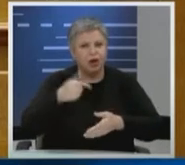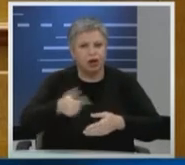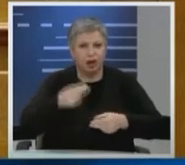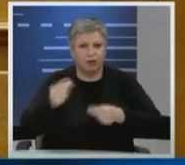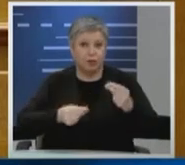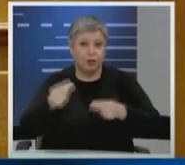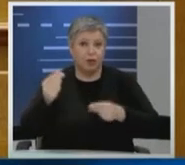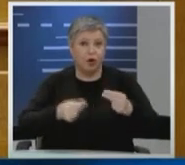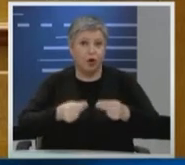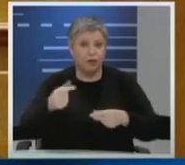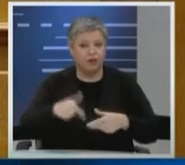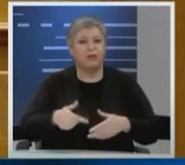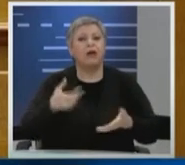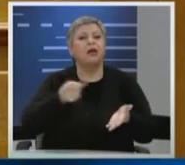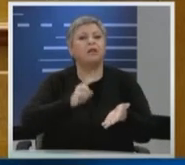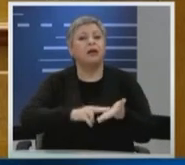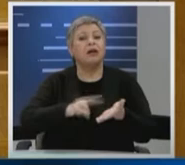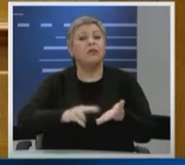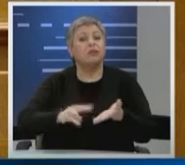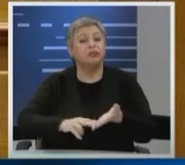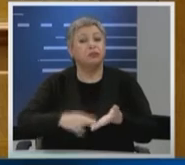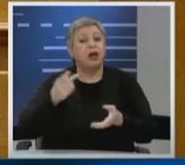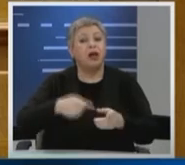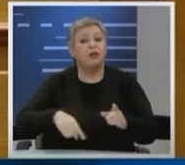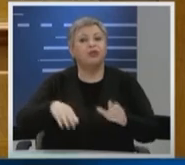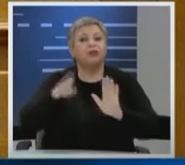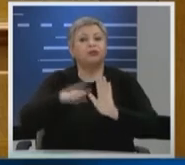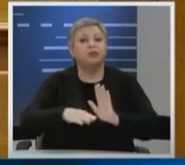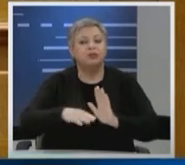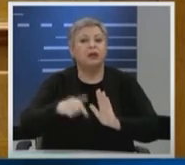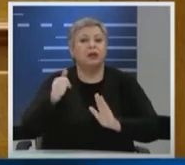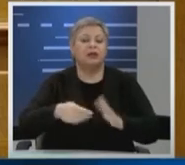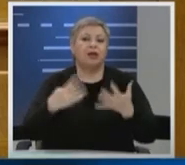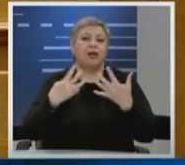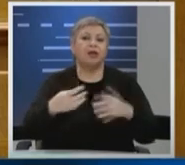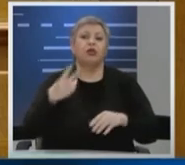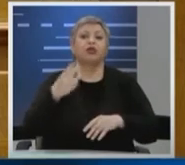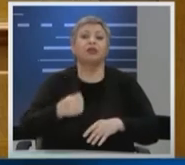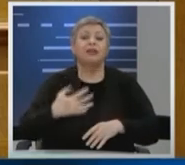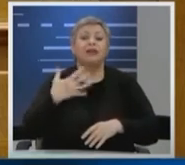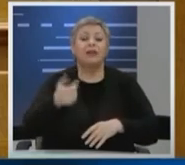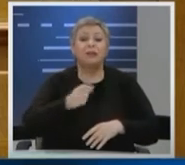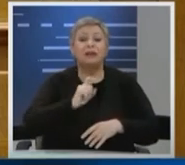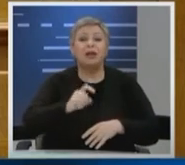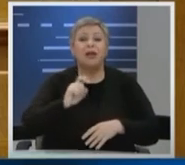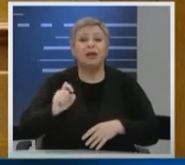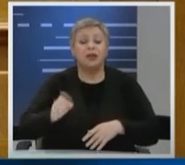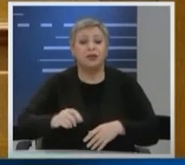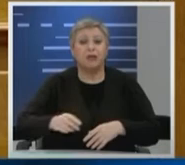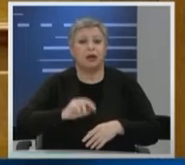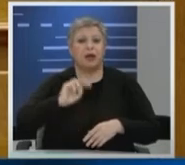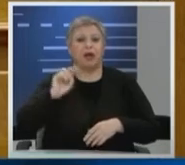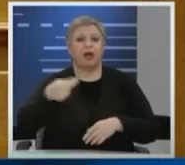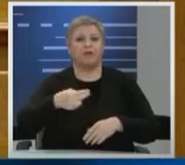κρατικής χρηματοδότησης ασφαλιστικά ταμεία κατά 935 εκατομμύρια ευρώ, αποτέλεσμα της αύξησης των ασφαλιστικών